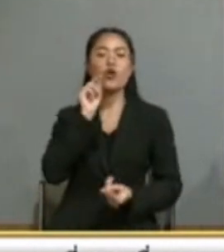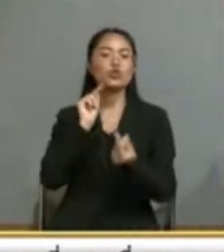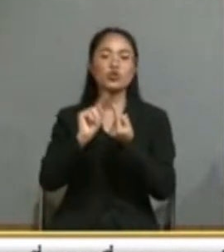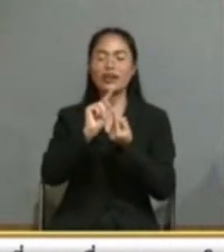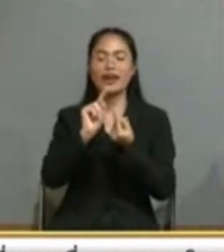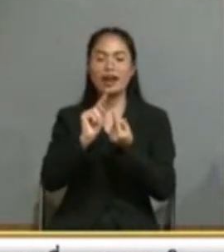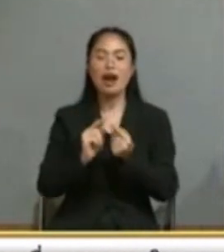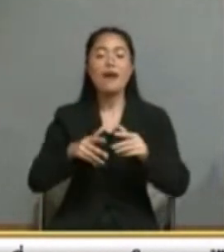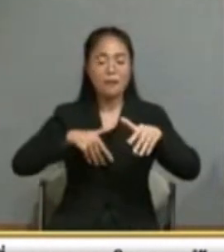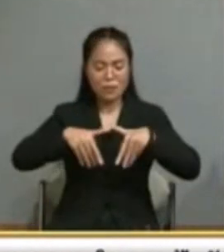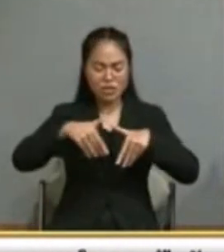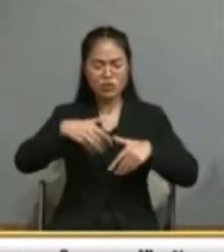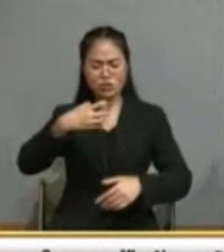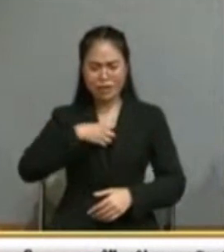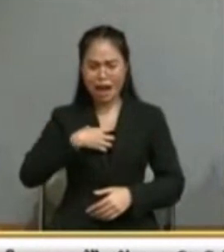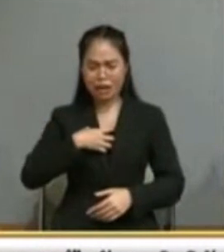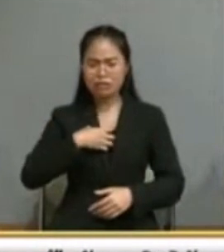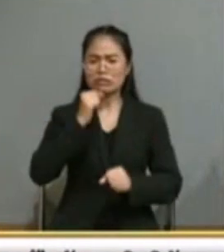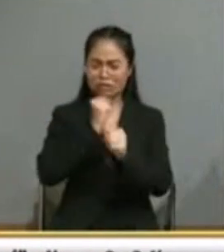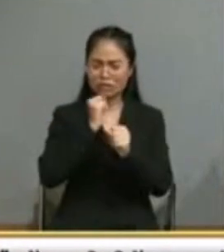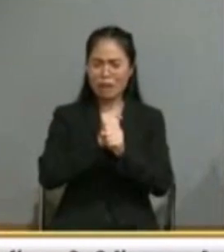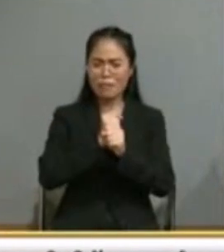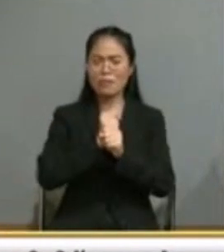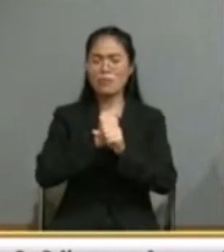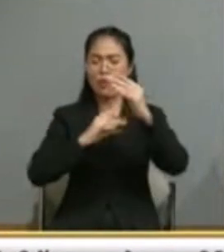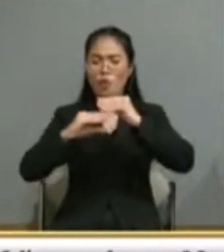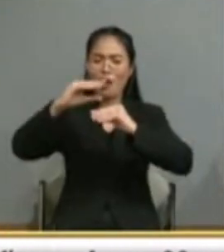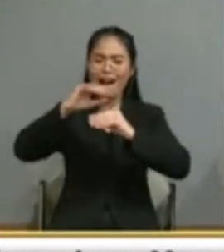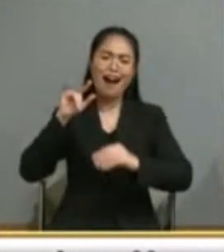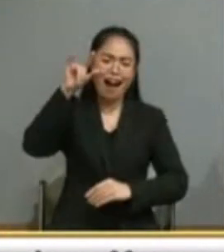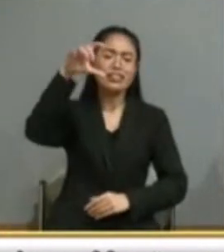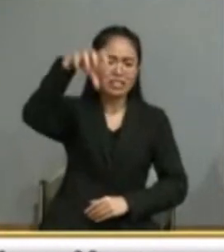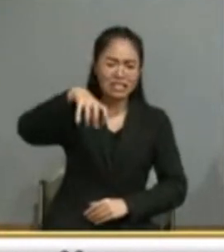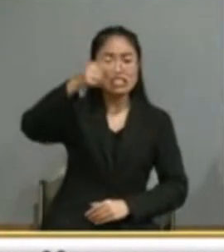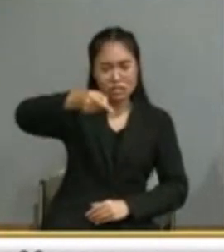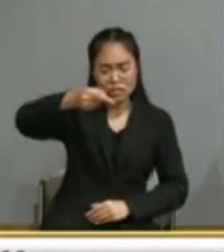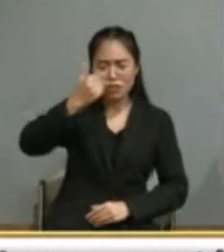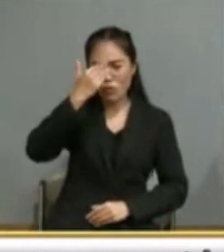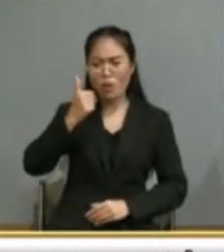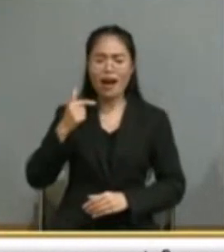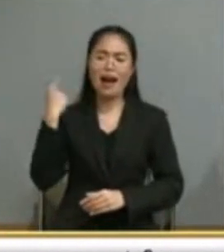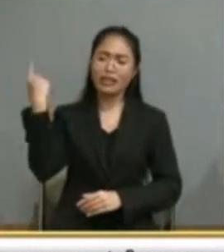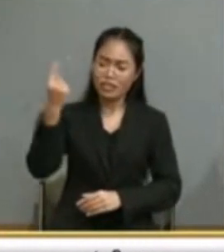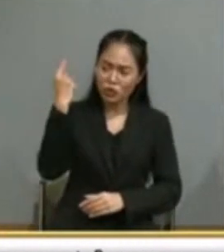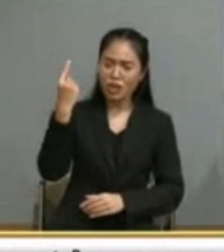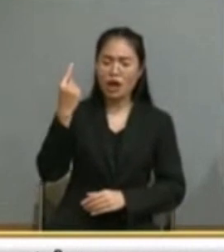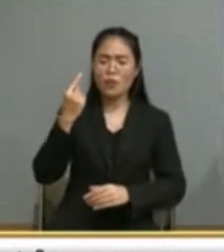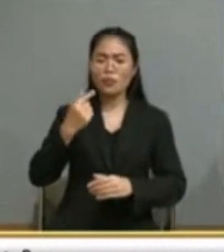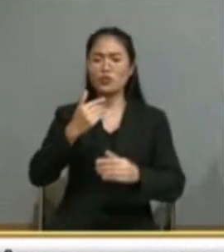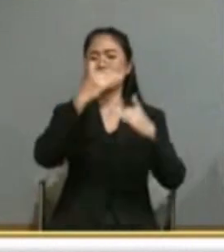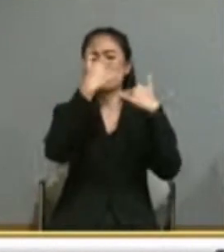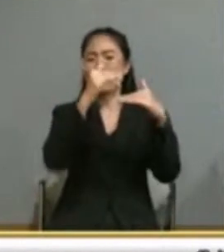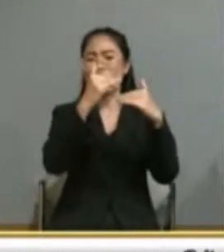้คบฒลุงว่าเรามีควต้การไดสนามบินจริเพื่อทางเป็นด้านกสนจรร ด้านการคิ้มาท และกตเที่ยว